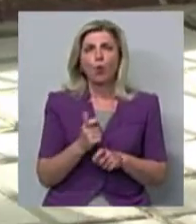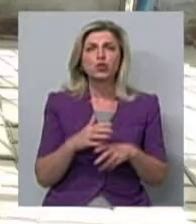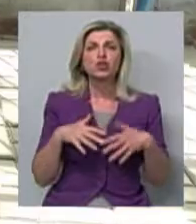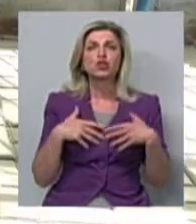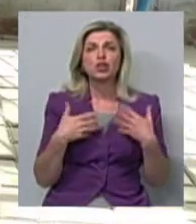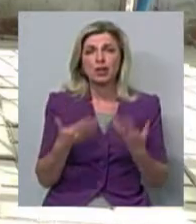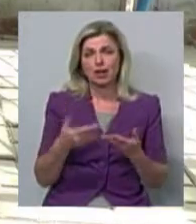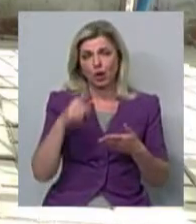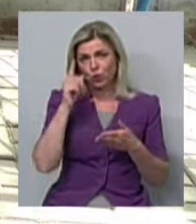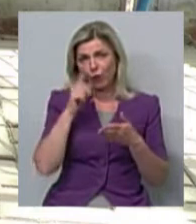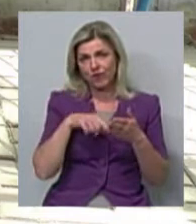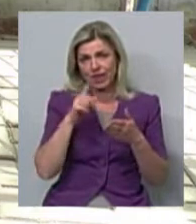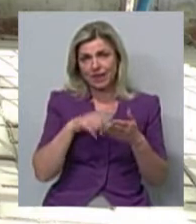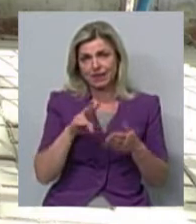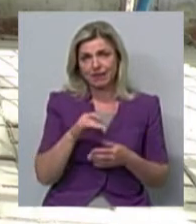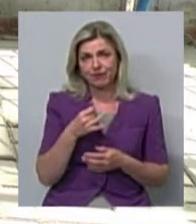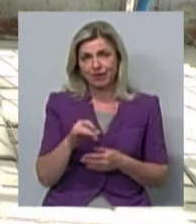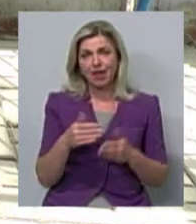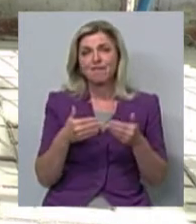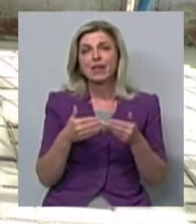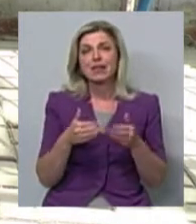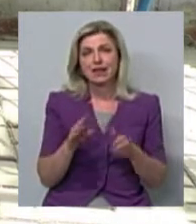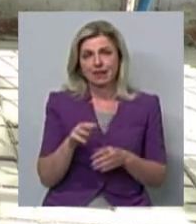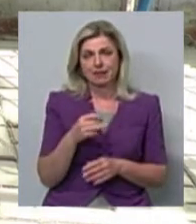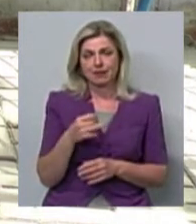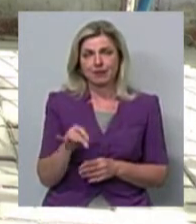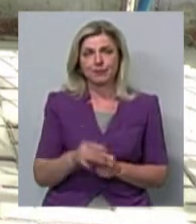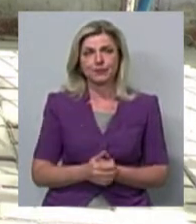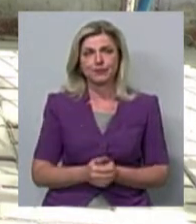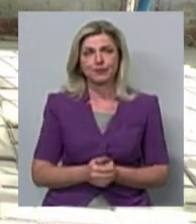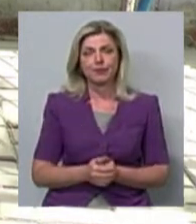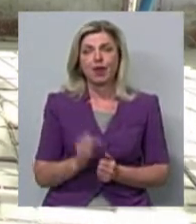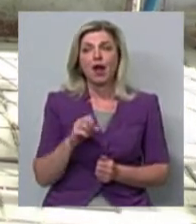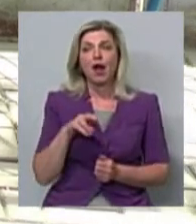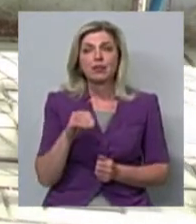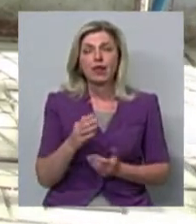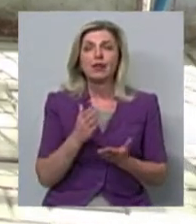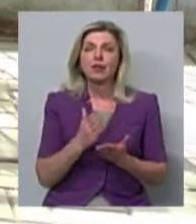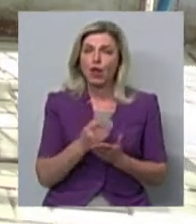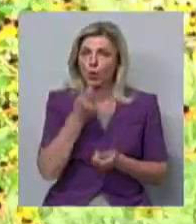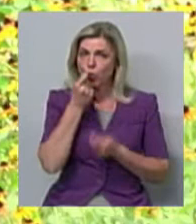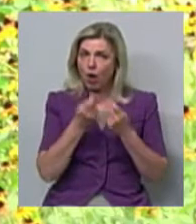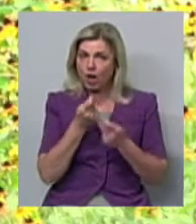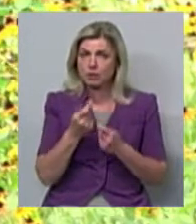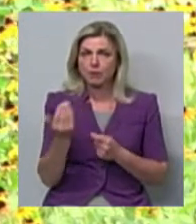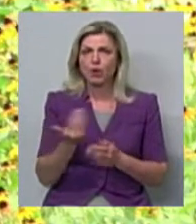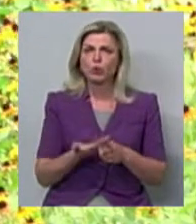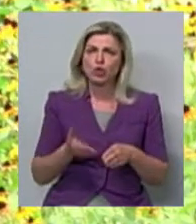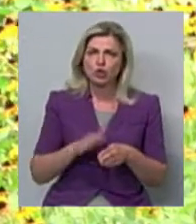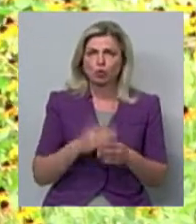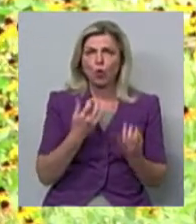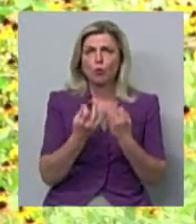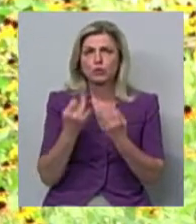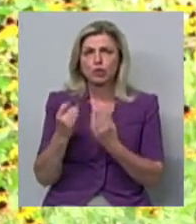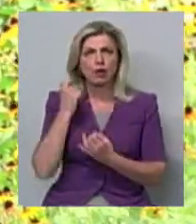такий довірливий, відкритий. Але є нюанси, йому тяжко спілкуватися з однолітками. Ну, такий він